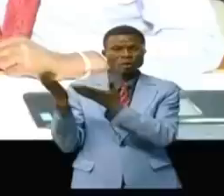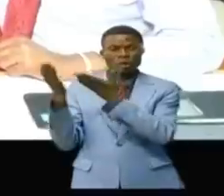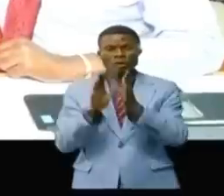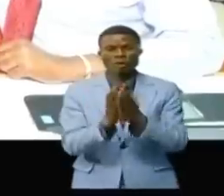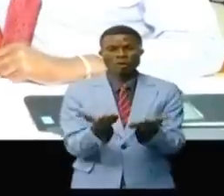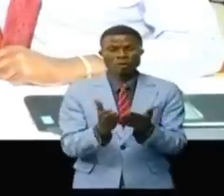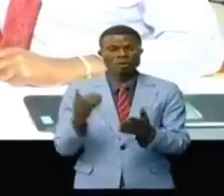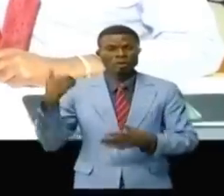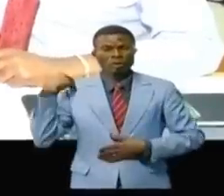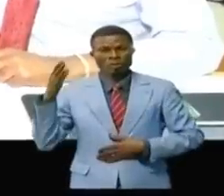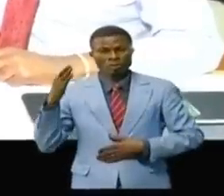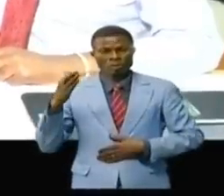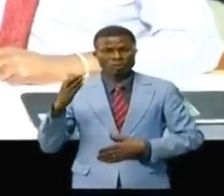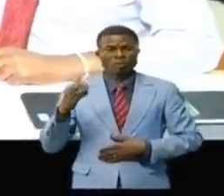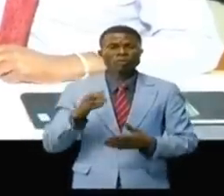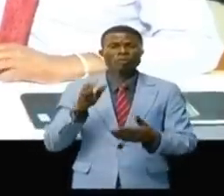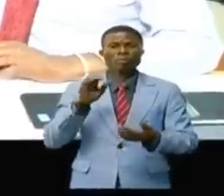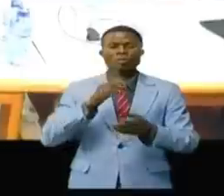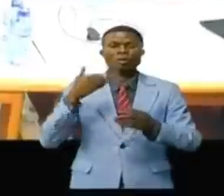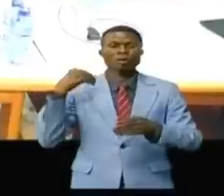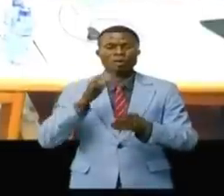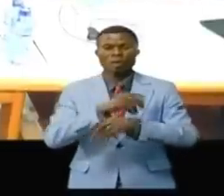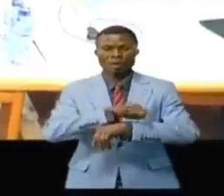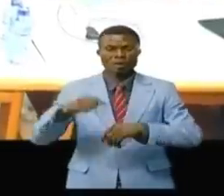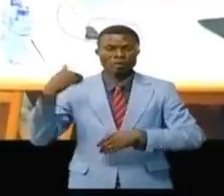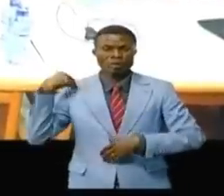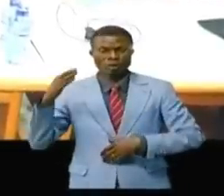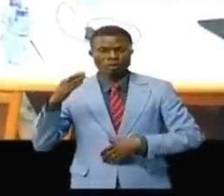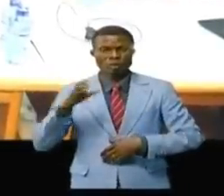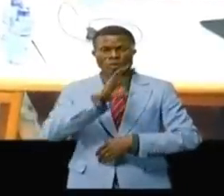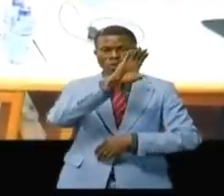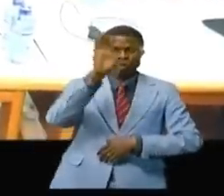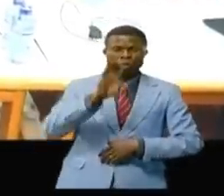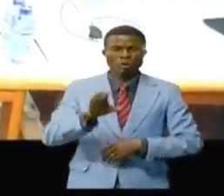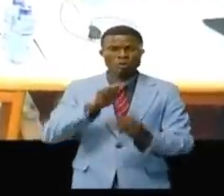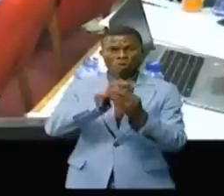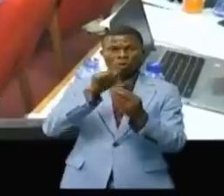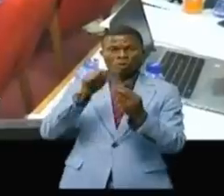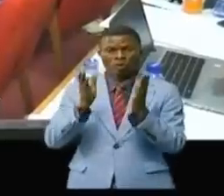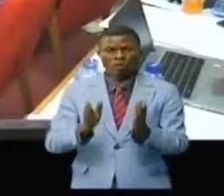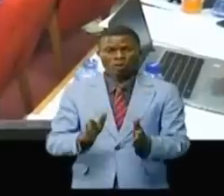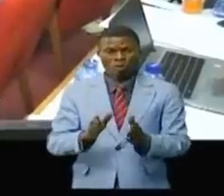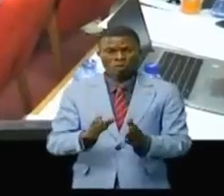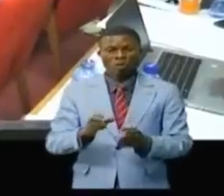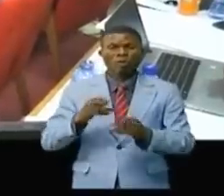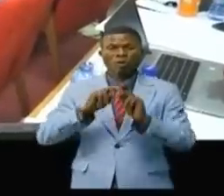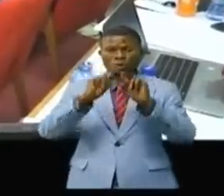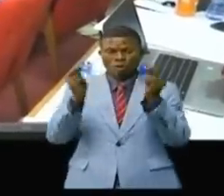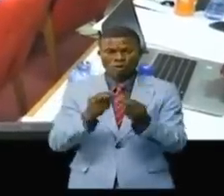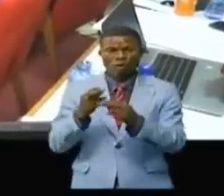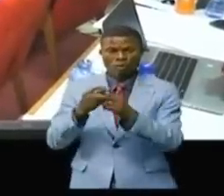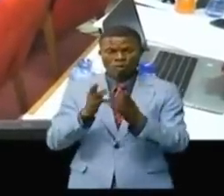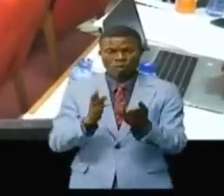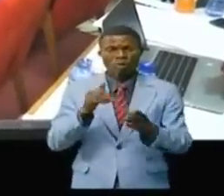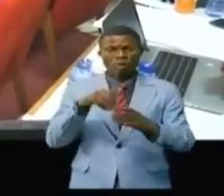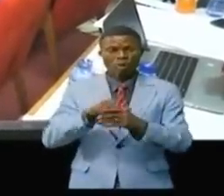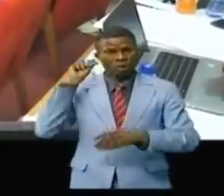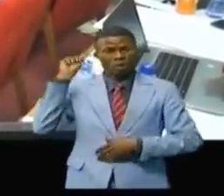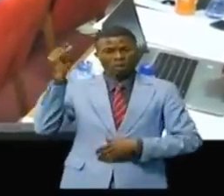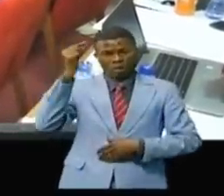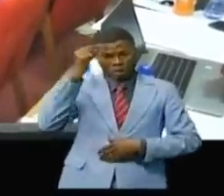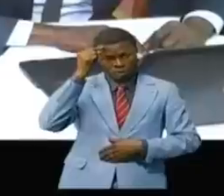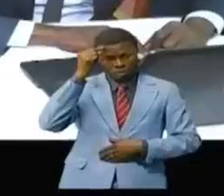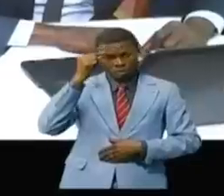de l'État, des établissements publics, des commissaires aux comptes et des corps de contrôle relevant du gouvernement, du